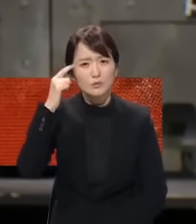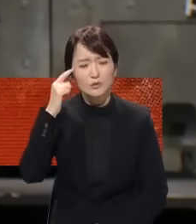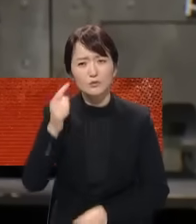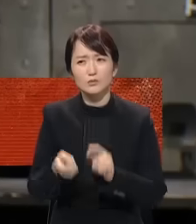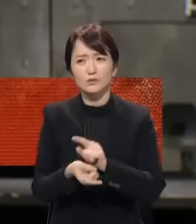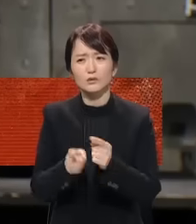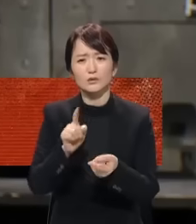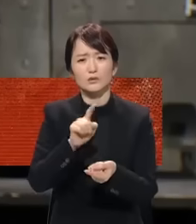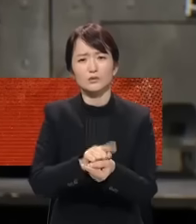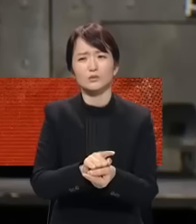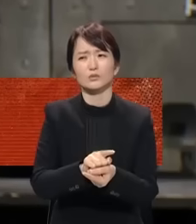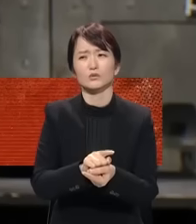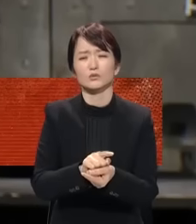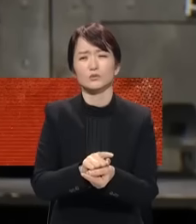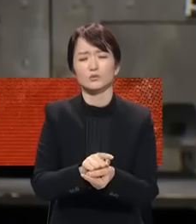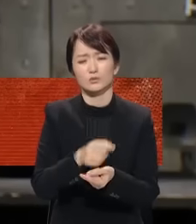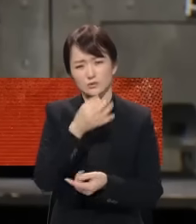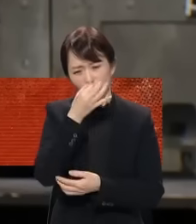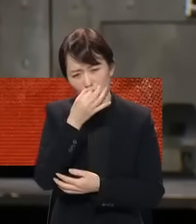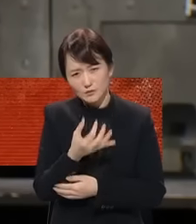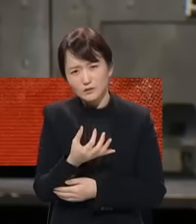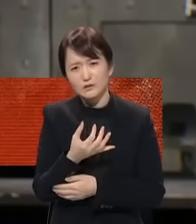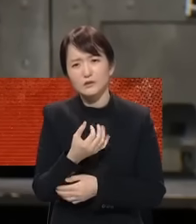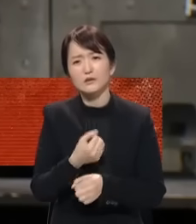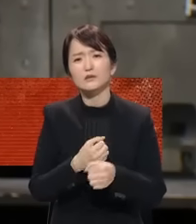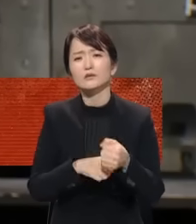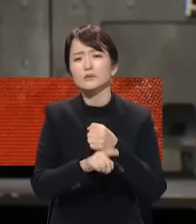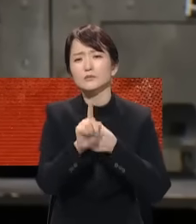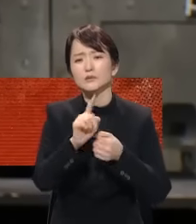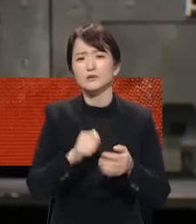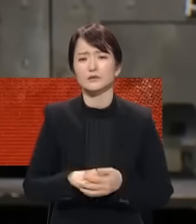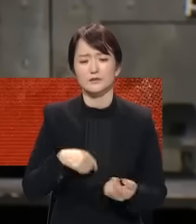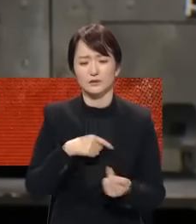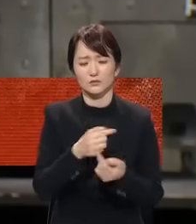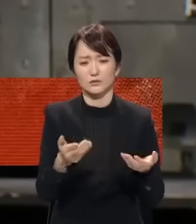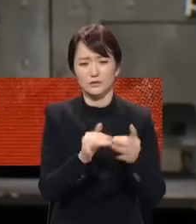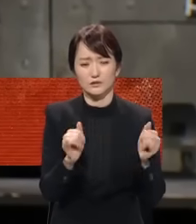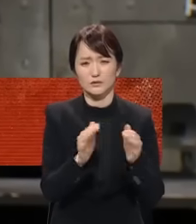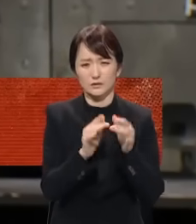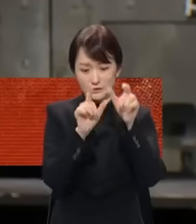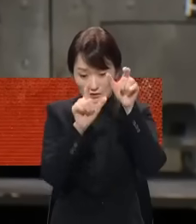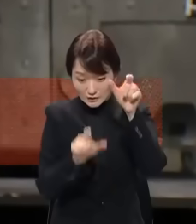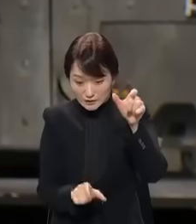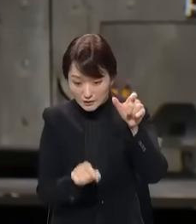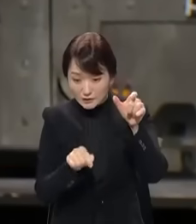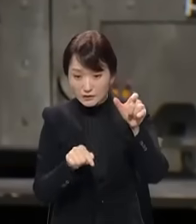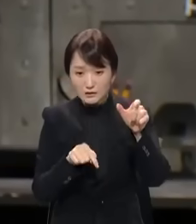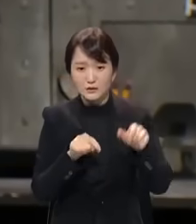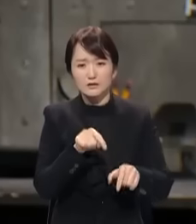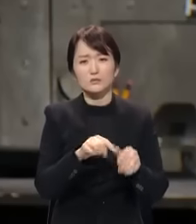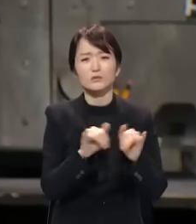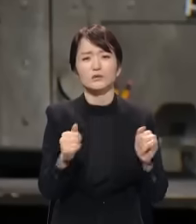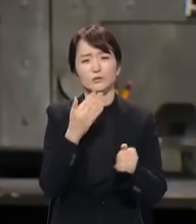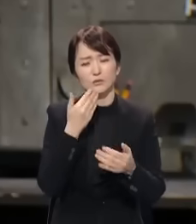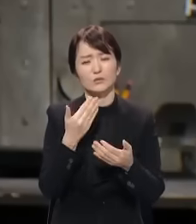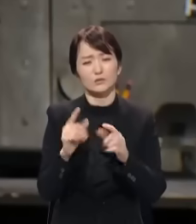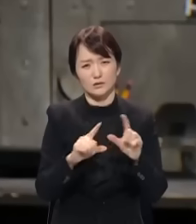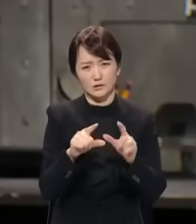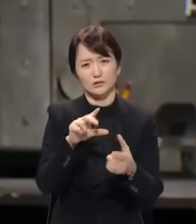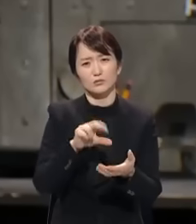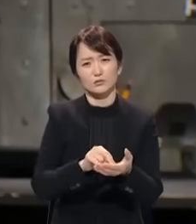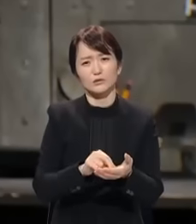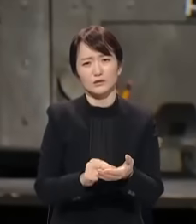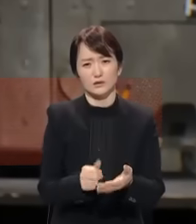해야 되는지 모르겠다는 생각도 들고요. 그리고 자영업 하시는 분들 저런 리뷰 이런 건 그야말로 그분의 생계가 달린 문제거든요. 그러니까요. 그냥